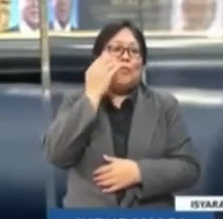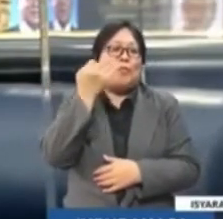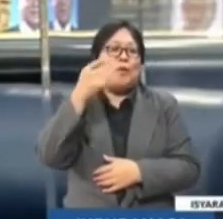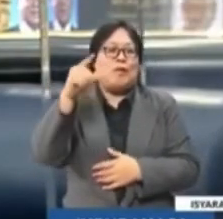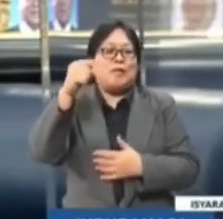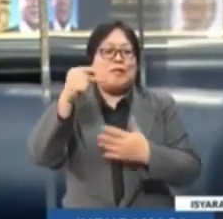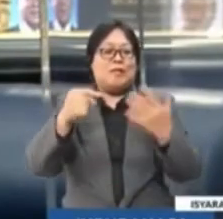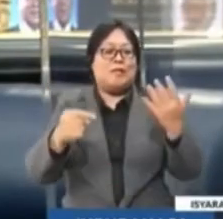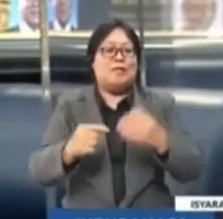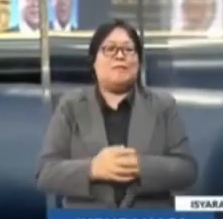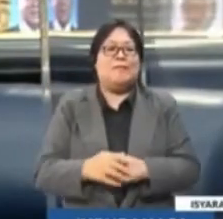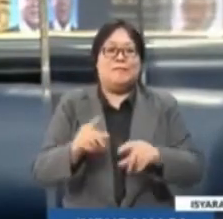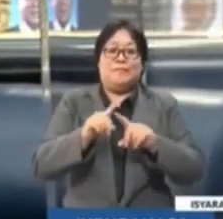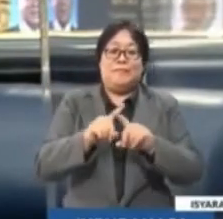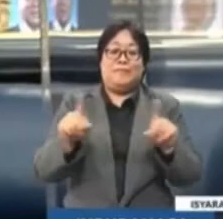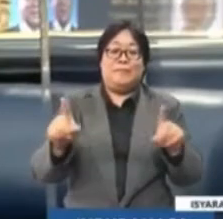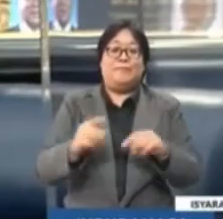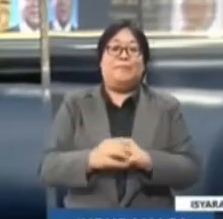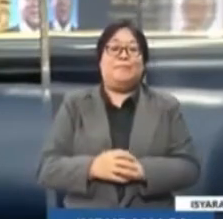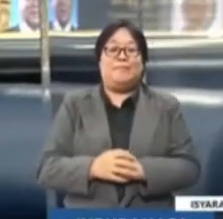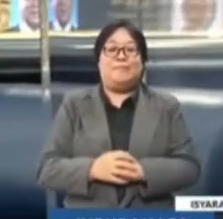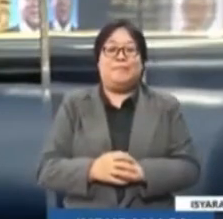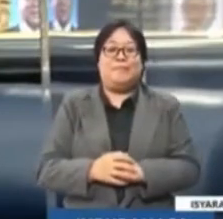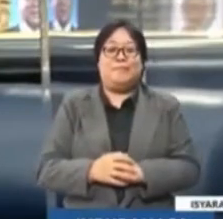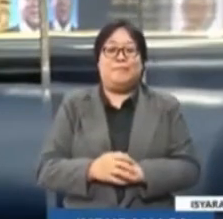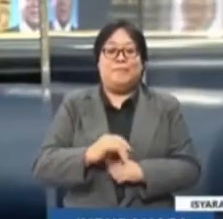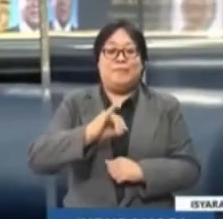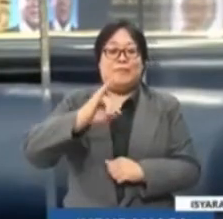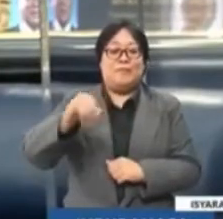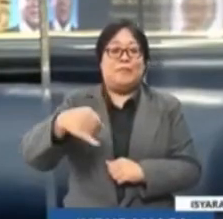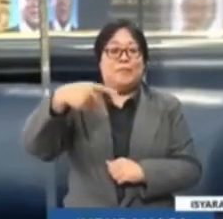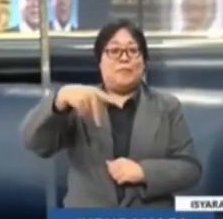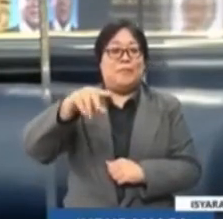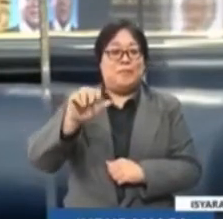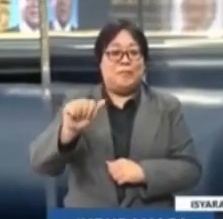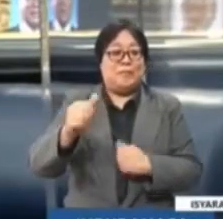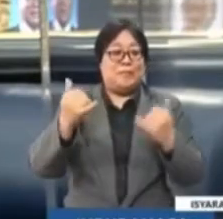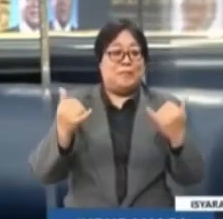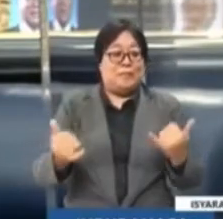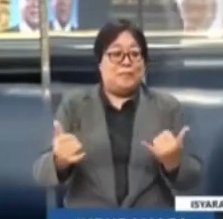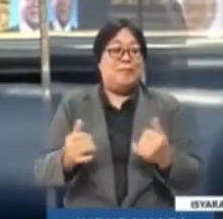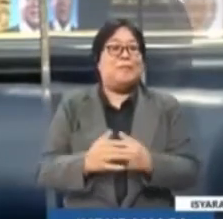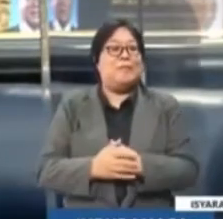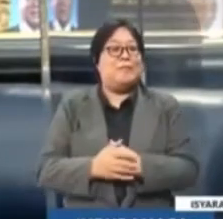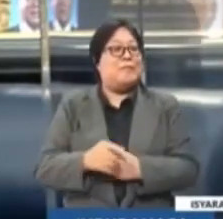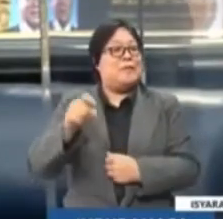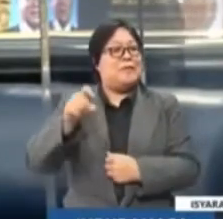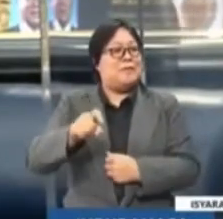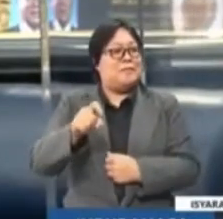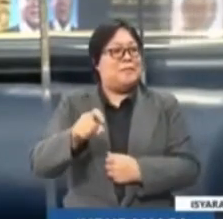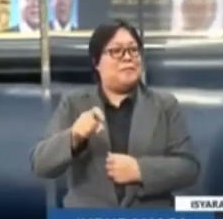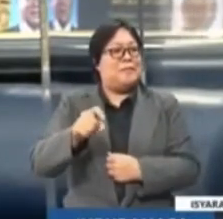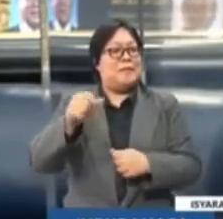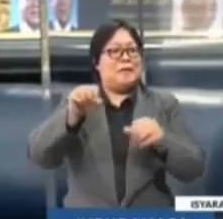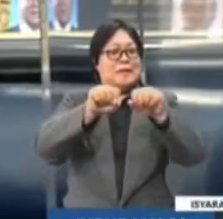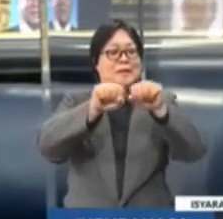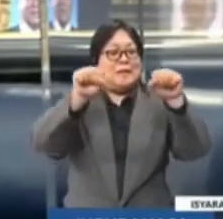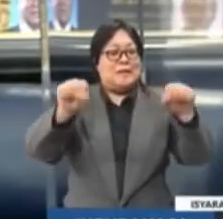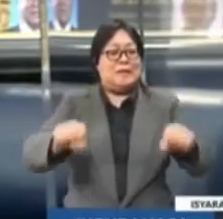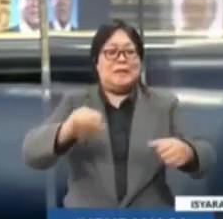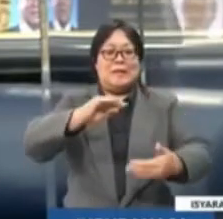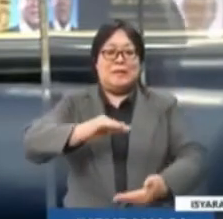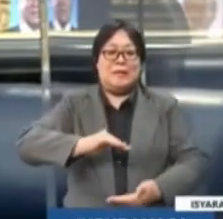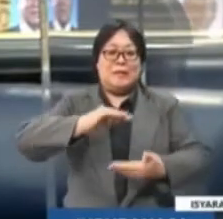tersebut Tapi aku yang jaga hebatan awam lakukan adalah untuk memastikan sistem